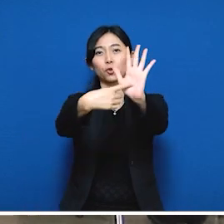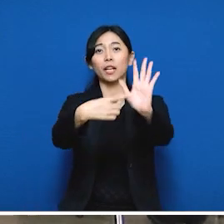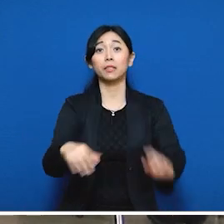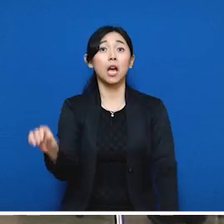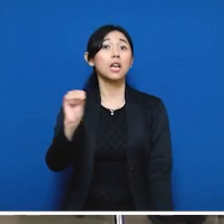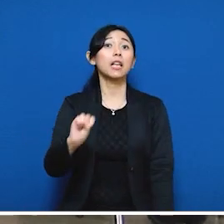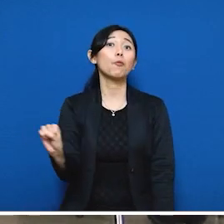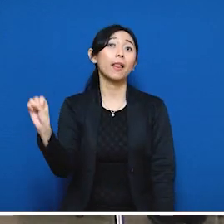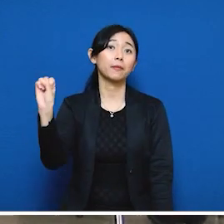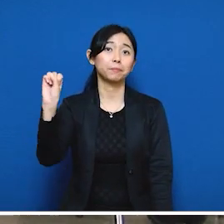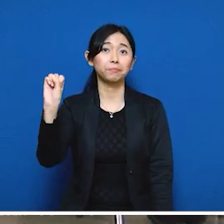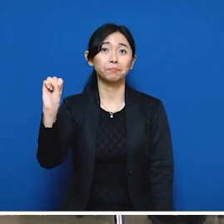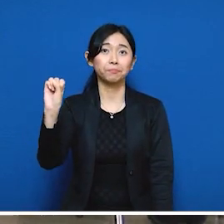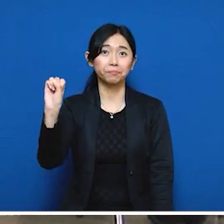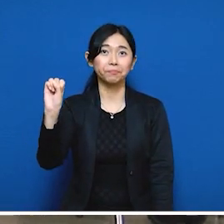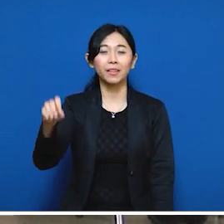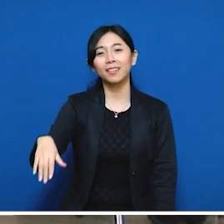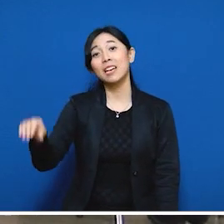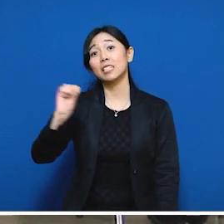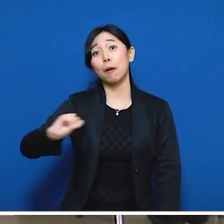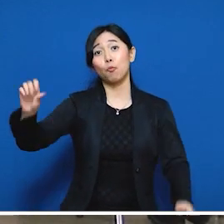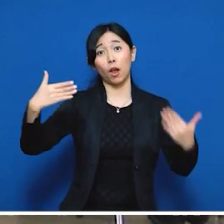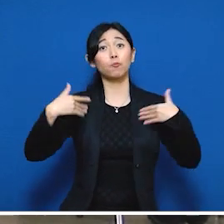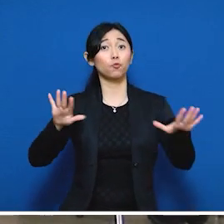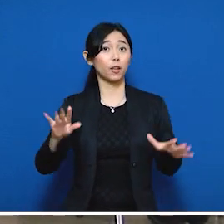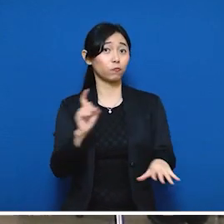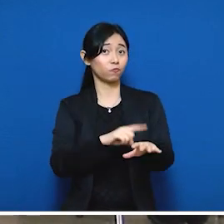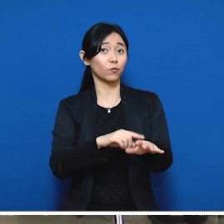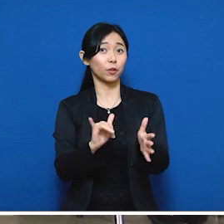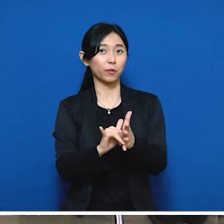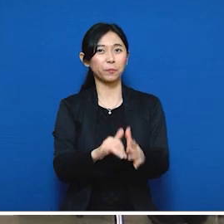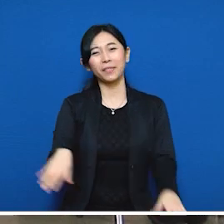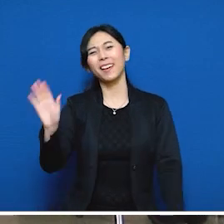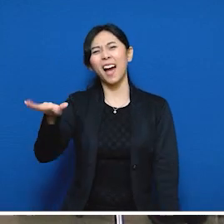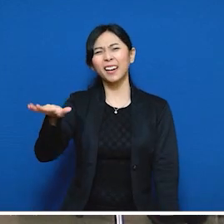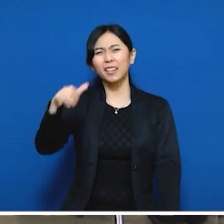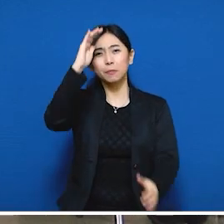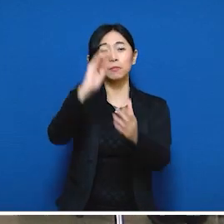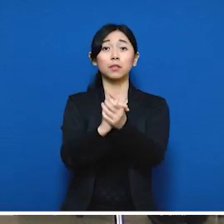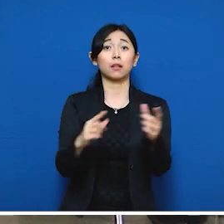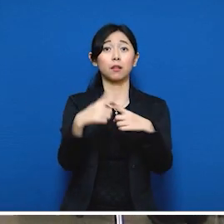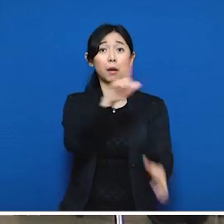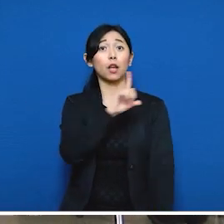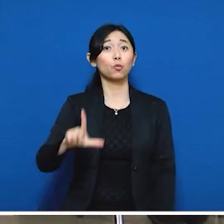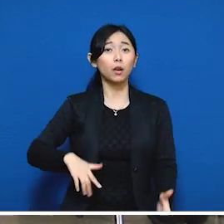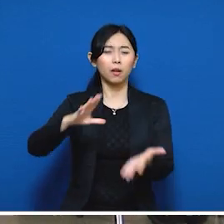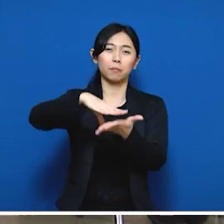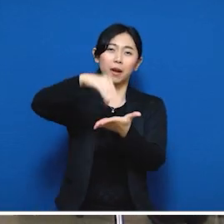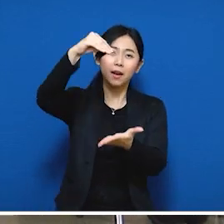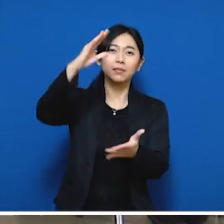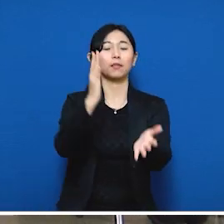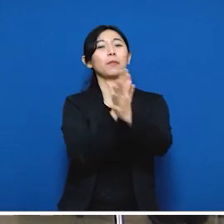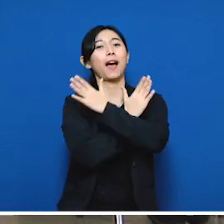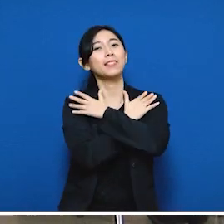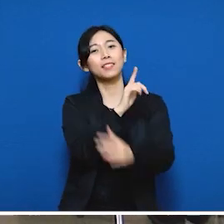Samuel adalah seorang anak yang percaya kepada Tuhan, belajar mengasihi